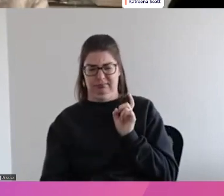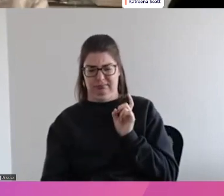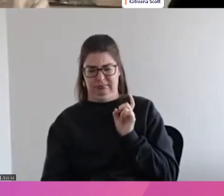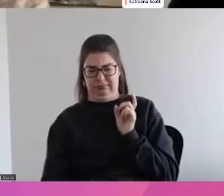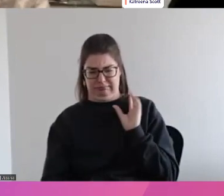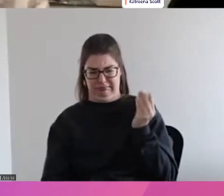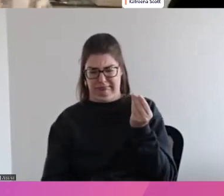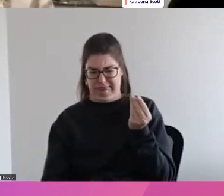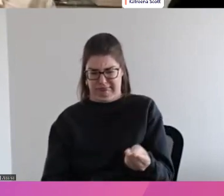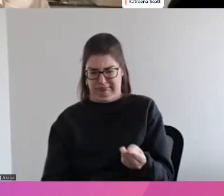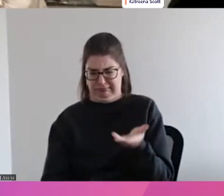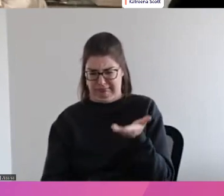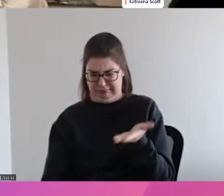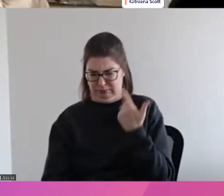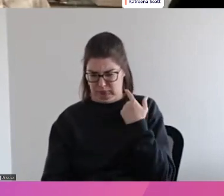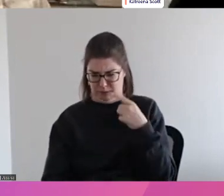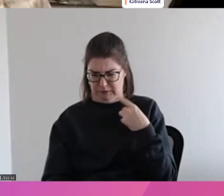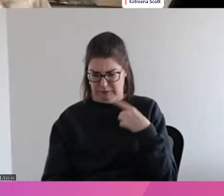qui serait donc